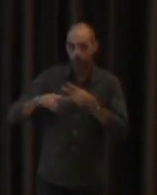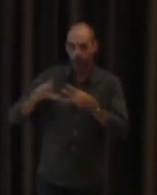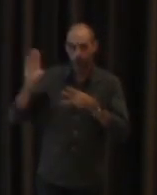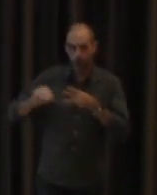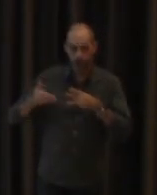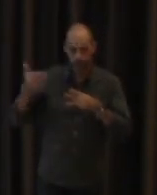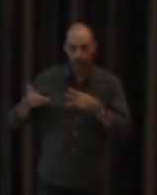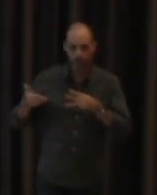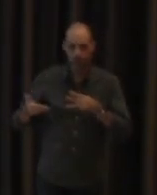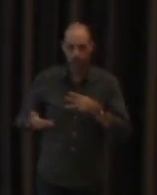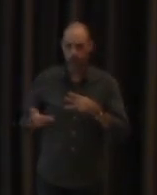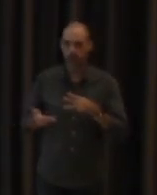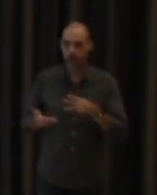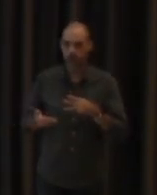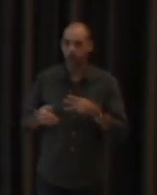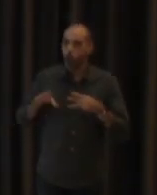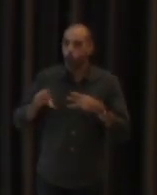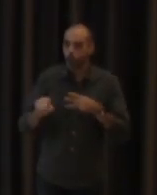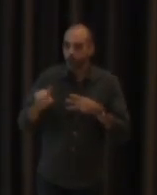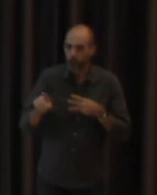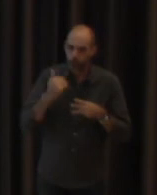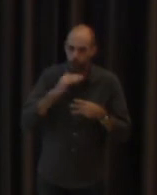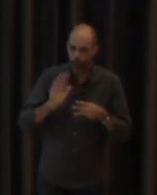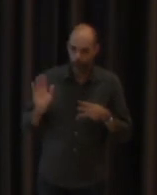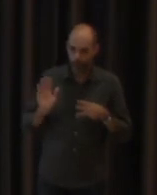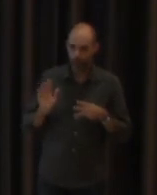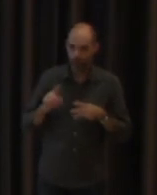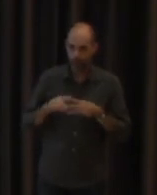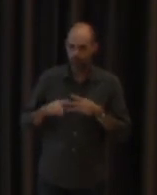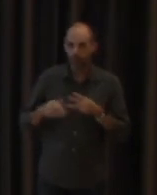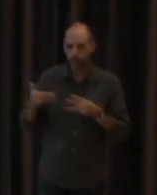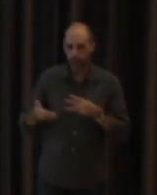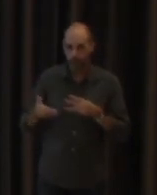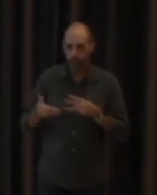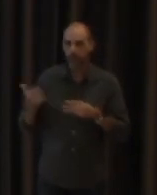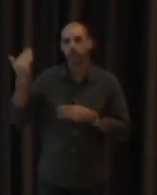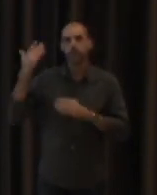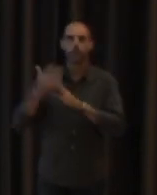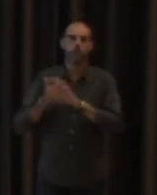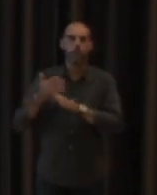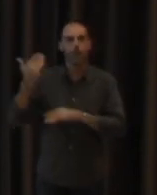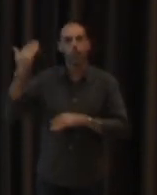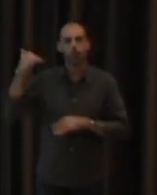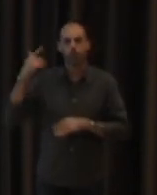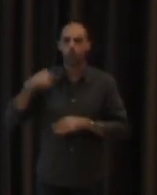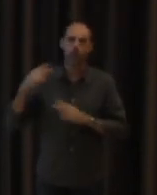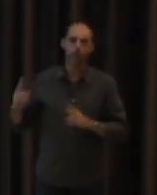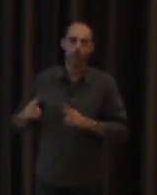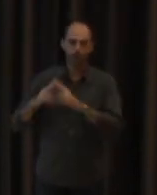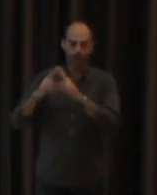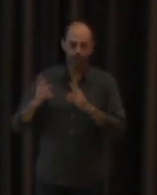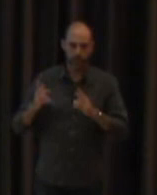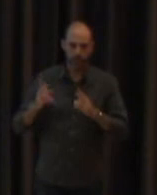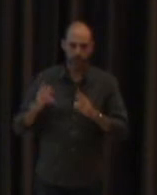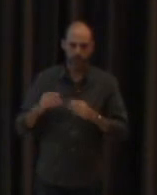bones. No sé si les faríeu servir totes tres. Parlant dels dies passats a París, ara ja no és un ésser